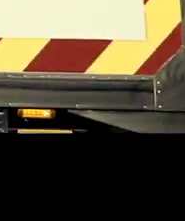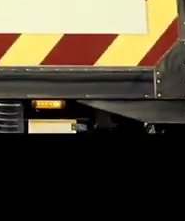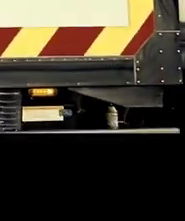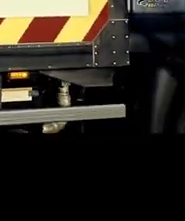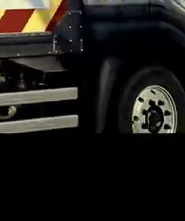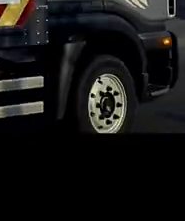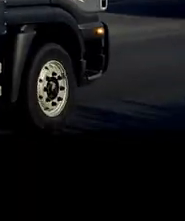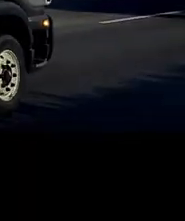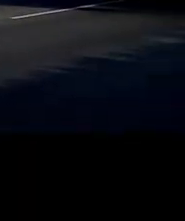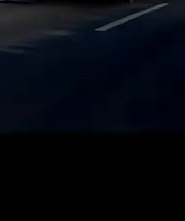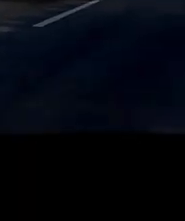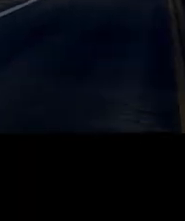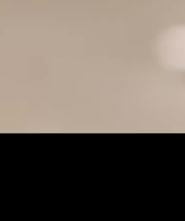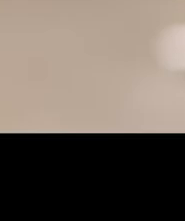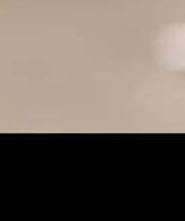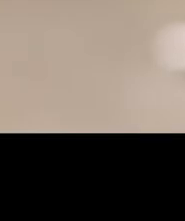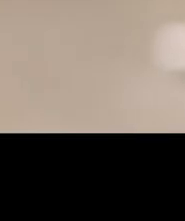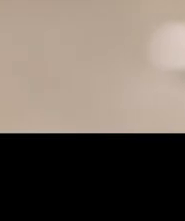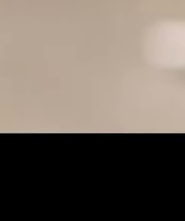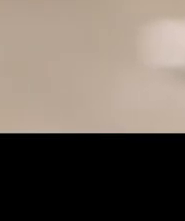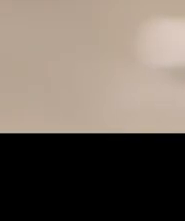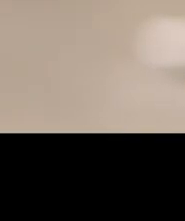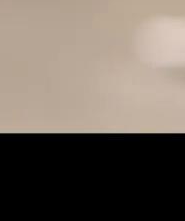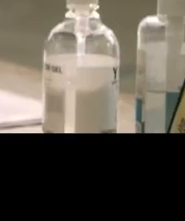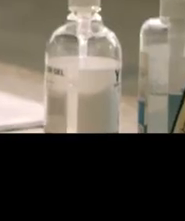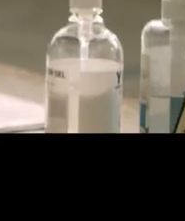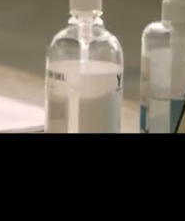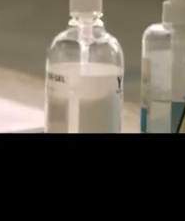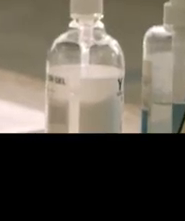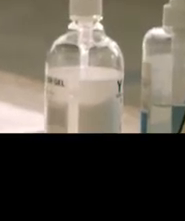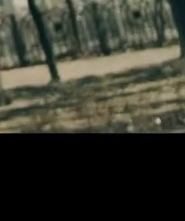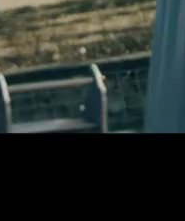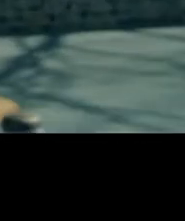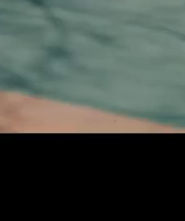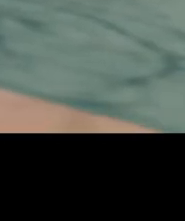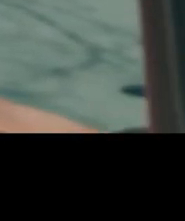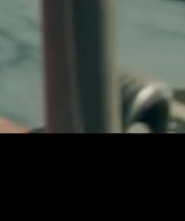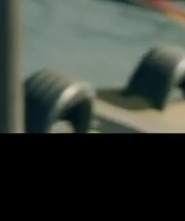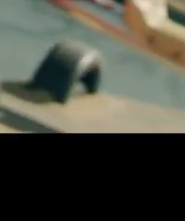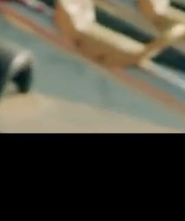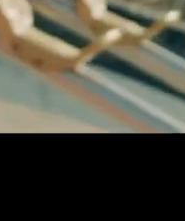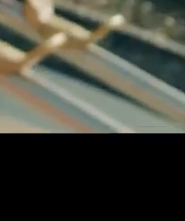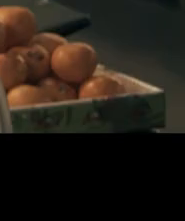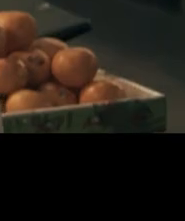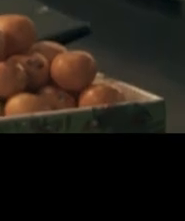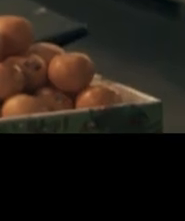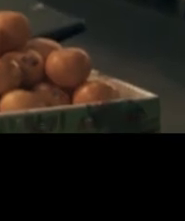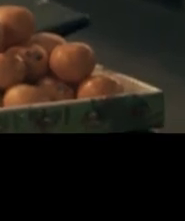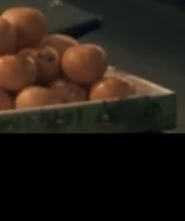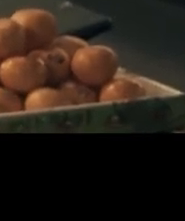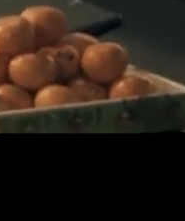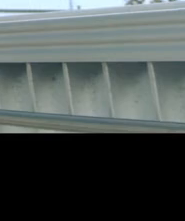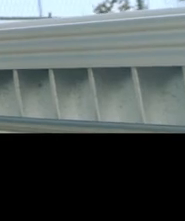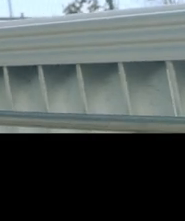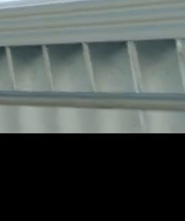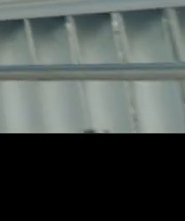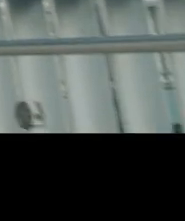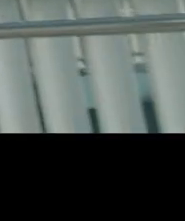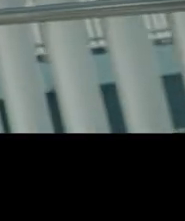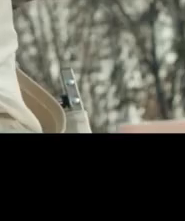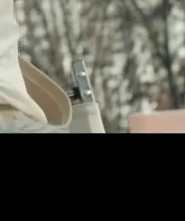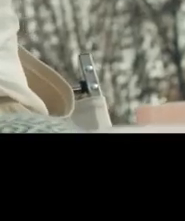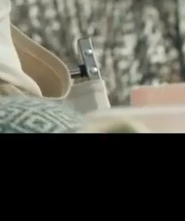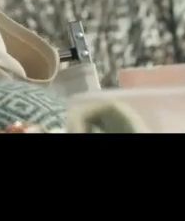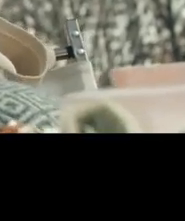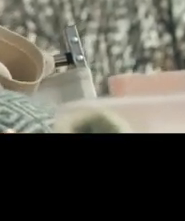그리고 다 함께 해피엔딩 심 최고의 신은 백신과 함께 하는 패피 엔딩이